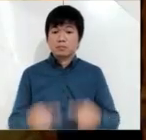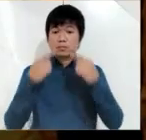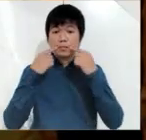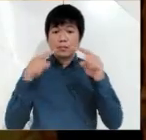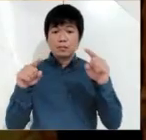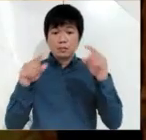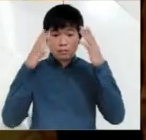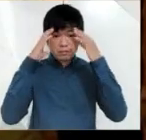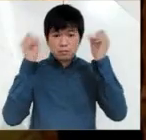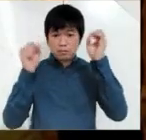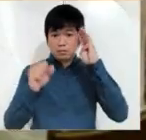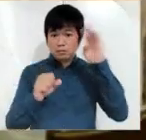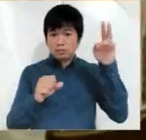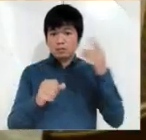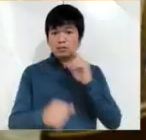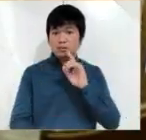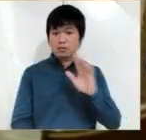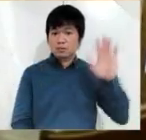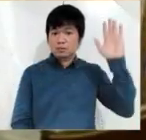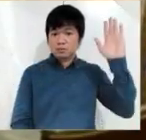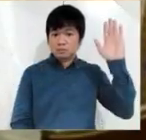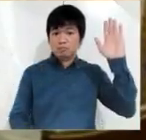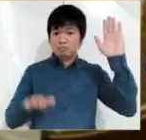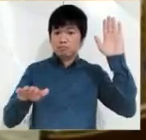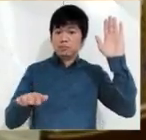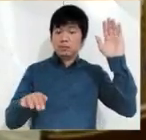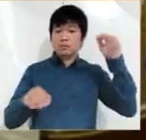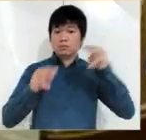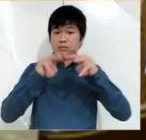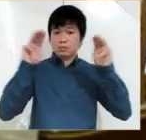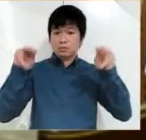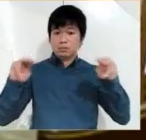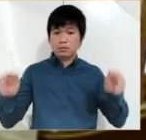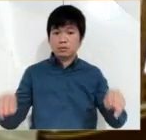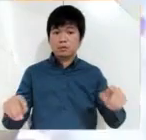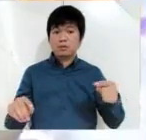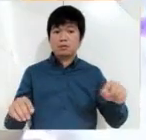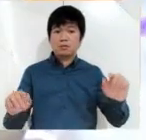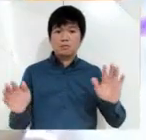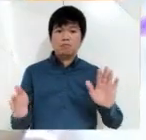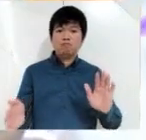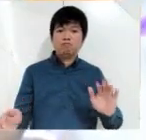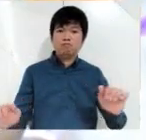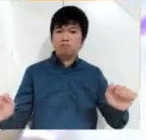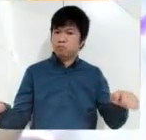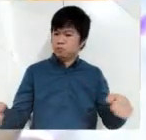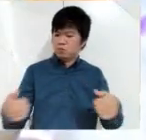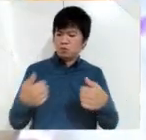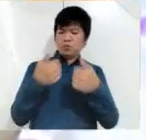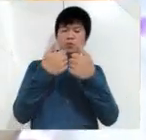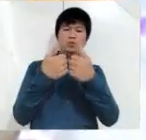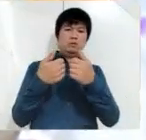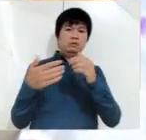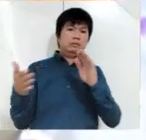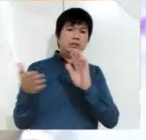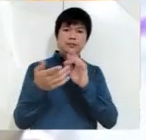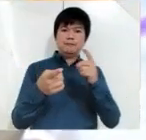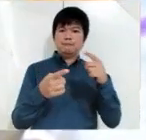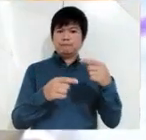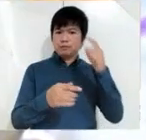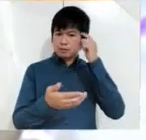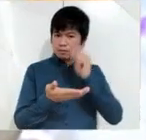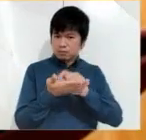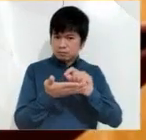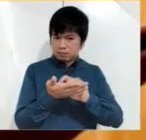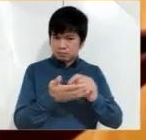matapos ang oath-taking ceremony ni Laurel sa Malacañang. Malaking hamon ang pagiging kalihim ng Department of Agriculture na